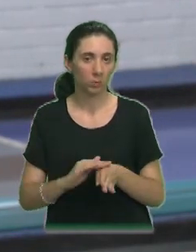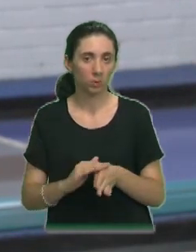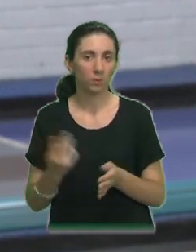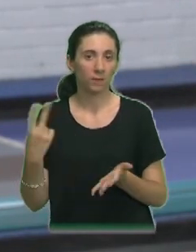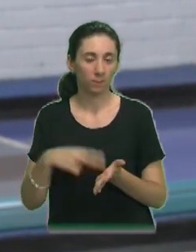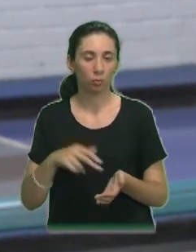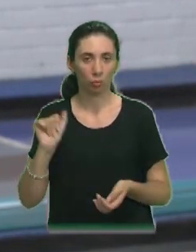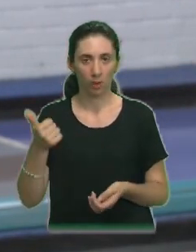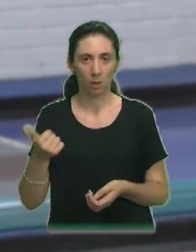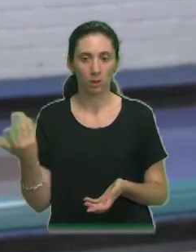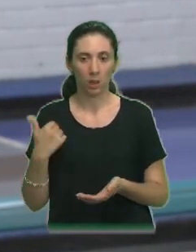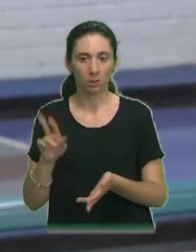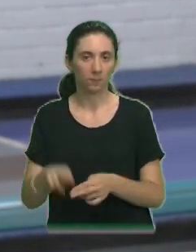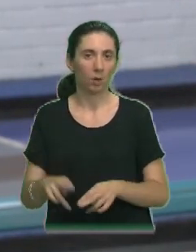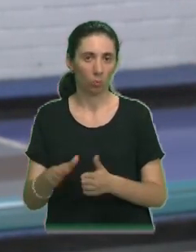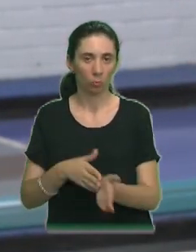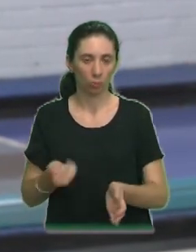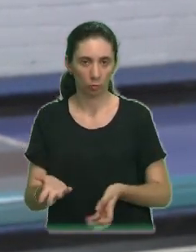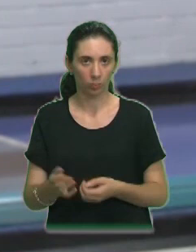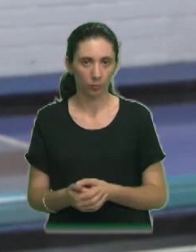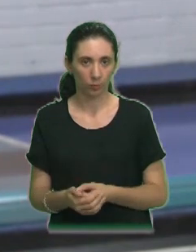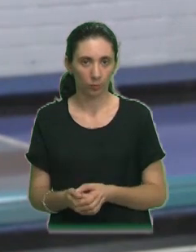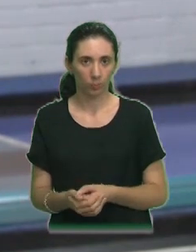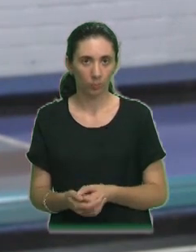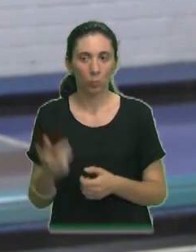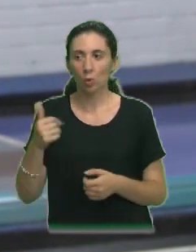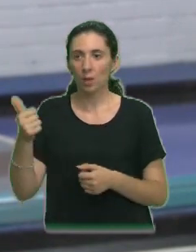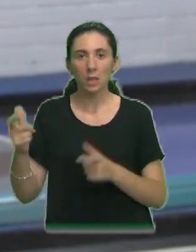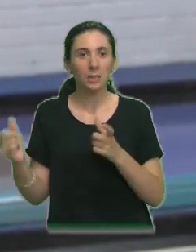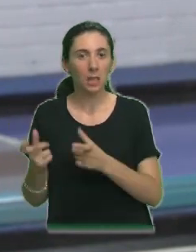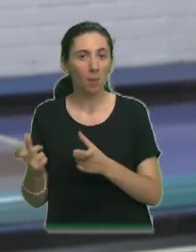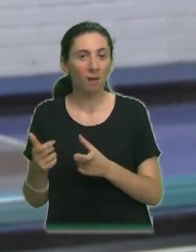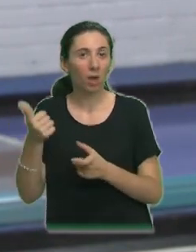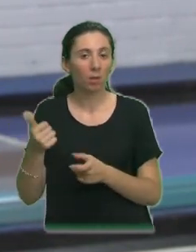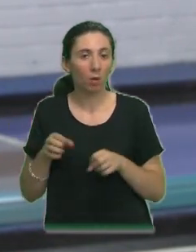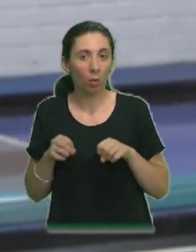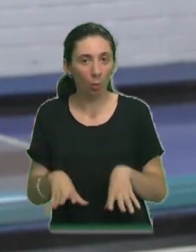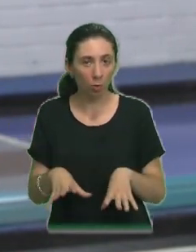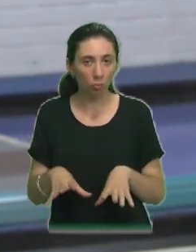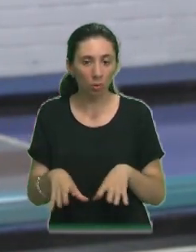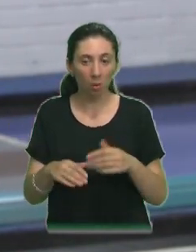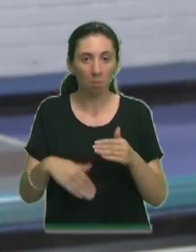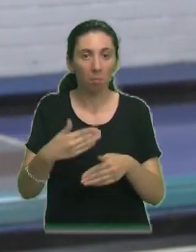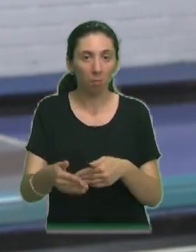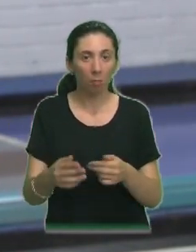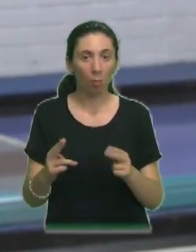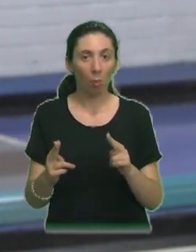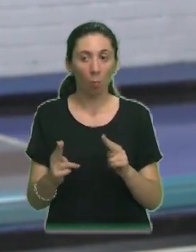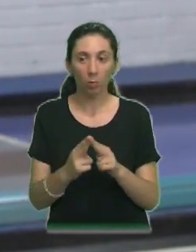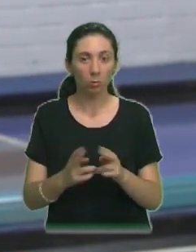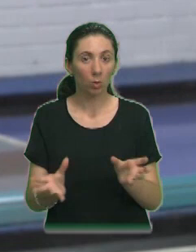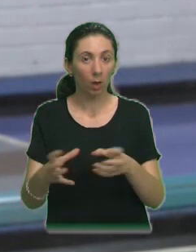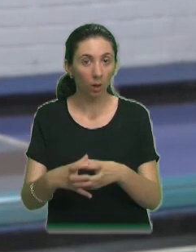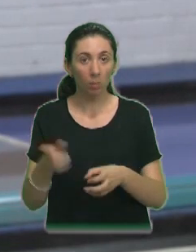2011. kad smo krenuli. Mm-hmm. Tako da je od jedne zabave, jednog rođendana, krenulo to da sam upoznala ekipu. S